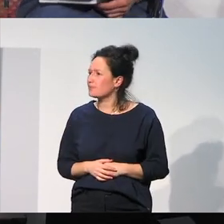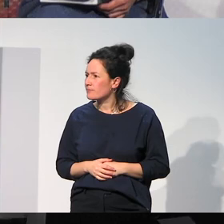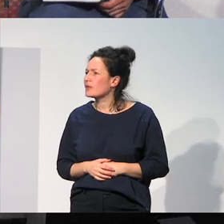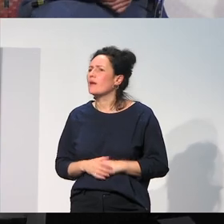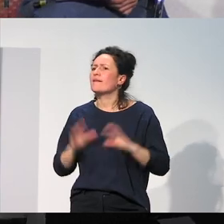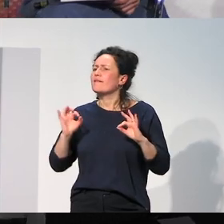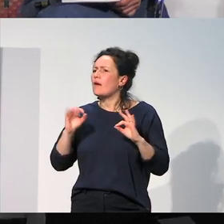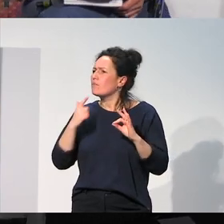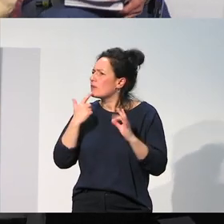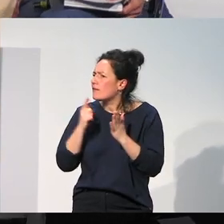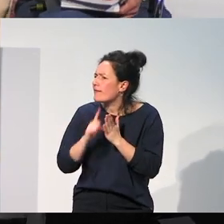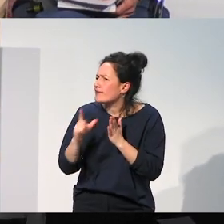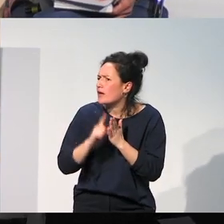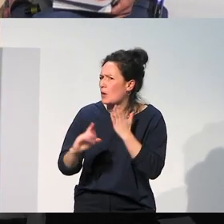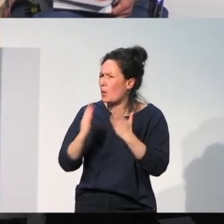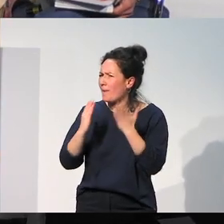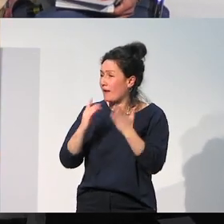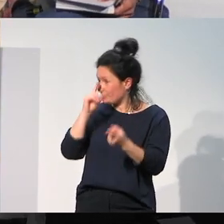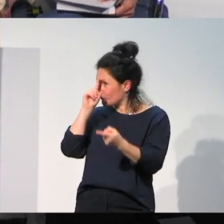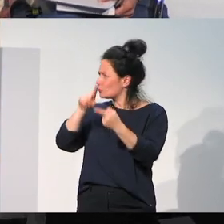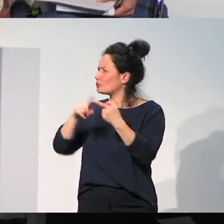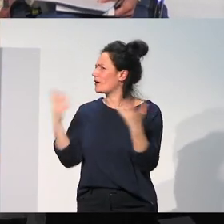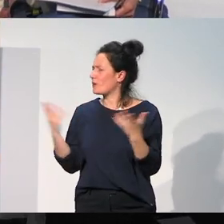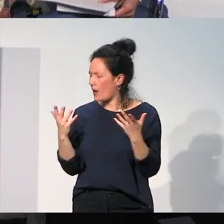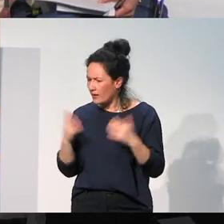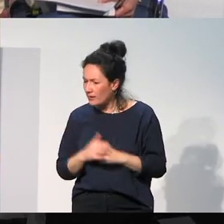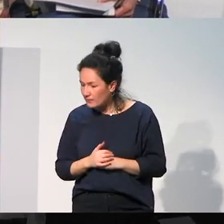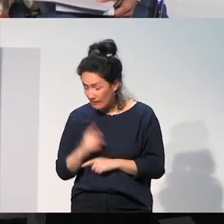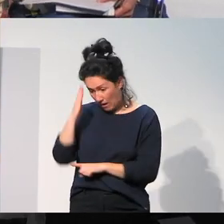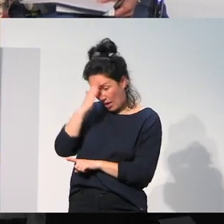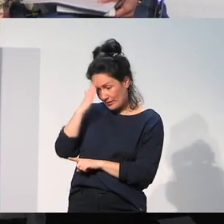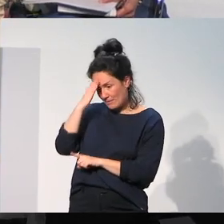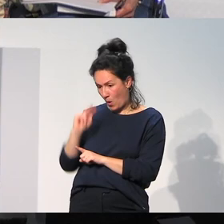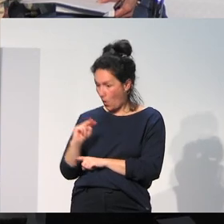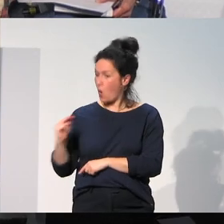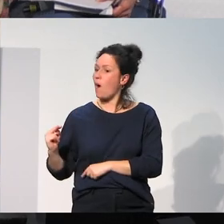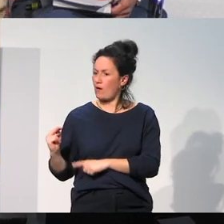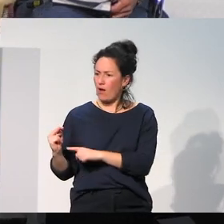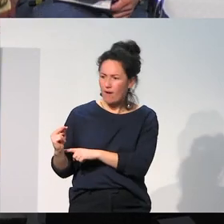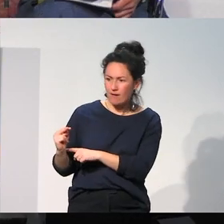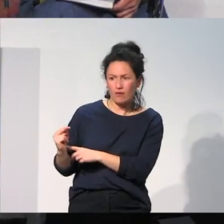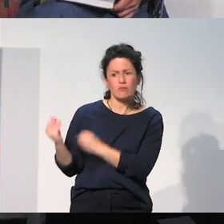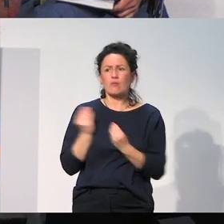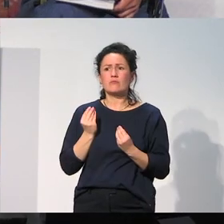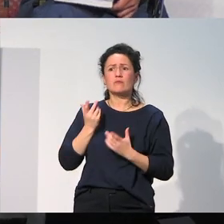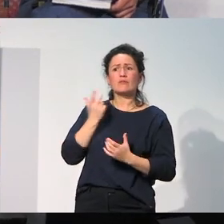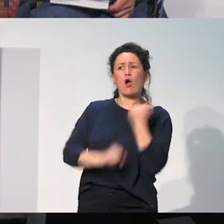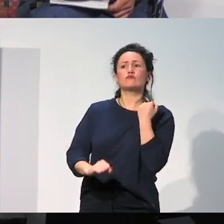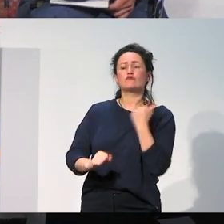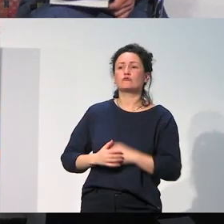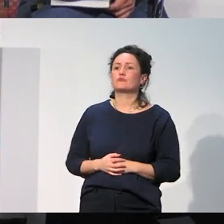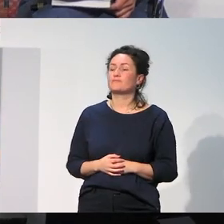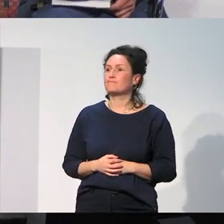comparées, les sujets étaient les regards de l'animal était un regard qui dérange.